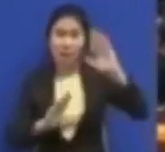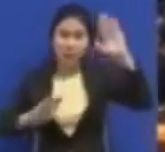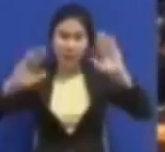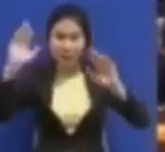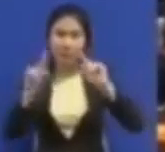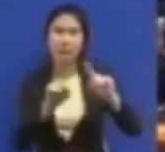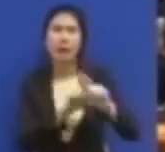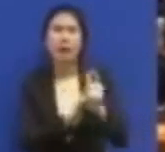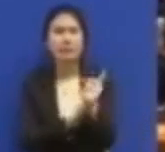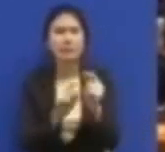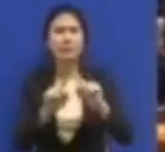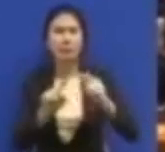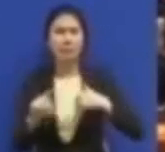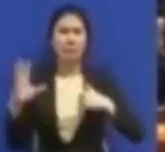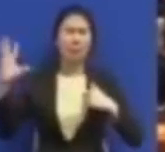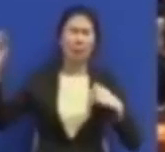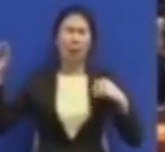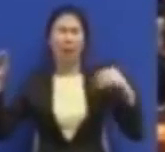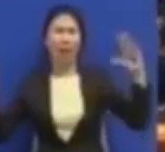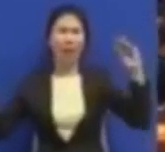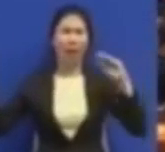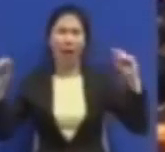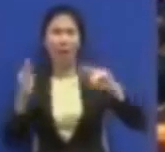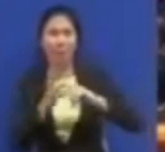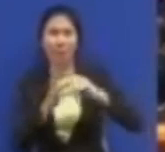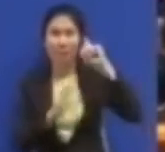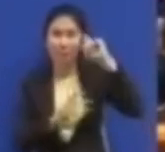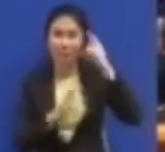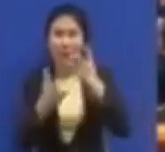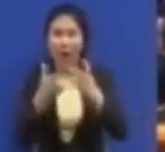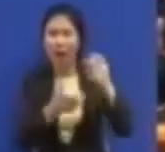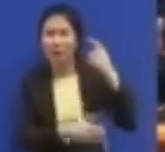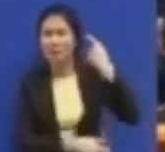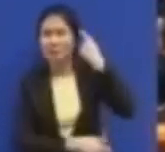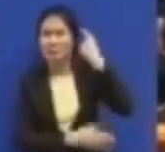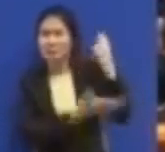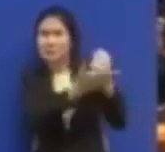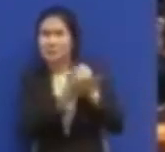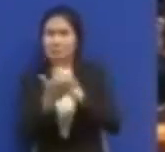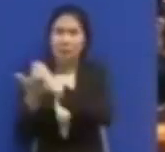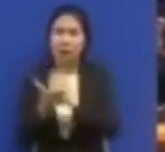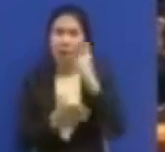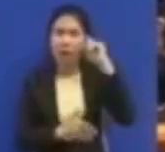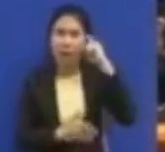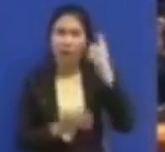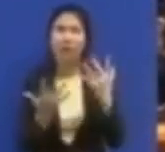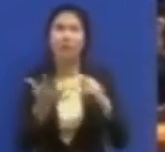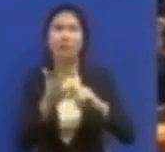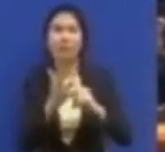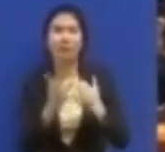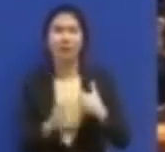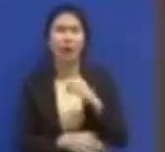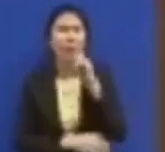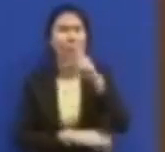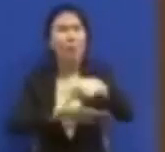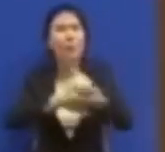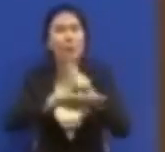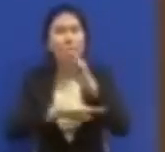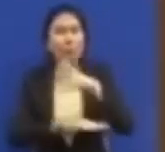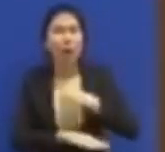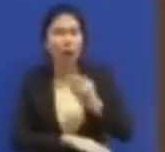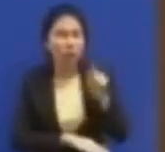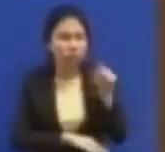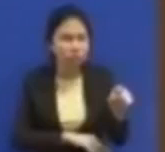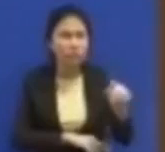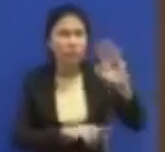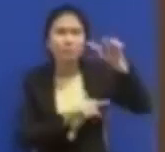านสภานะครับว่าจะใช้อุปกรณ์เข้ามาช่วยในการอภิปรายครับ พูดคนละทีได้ไหมครับพูดค